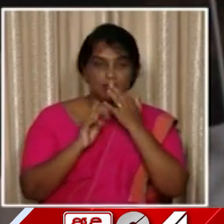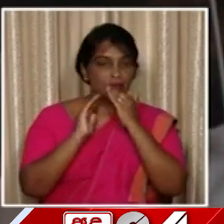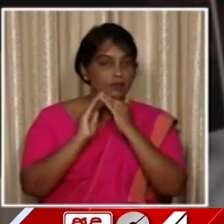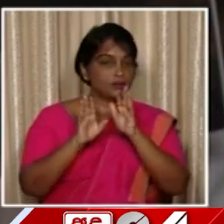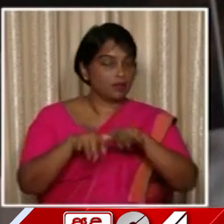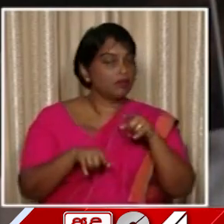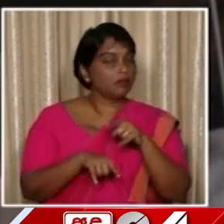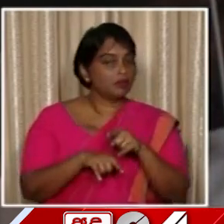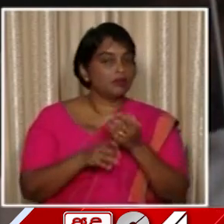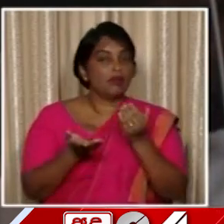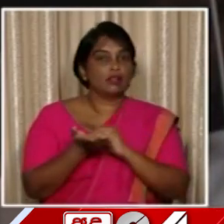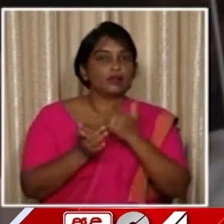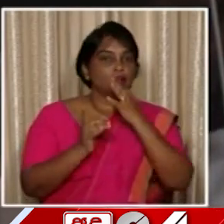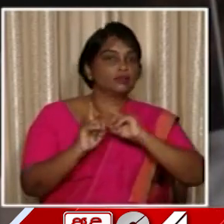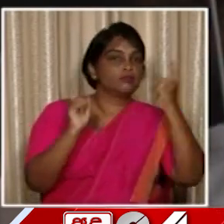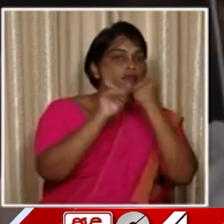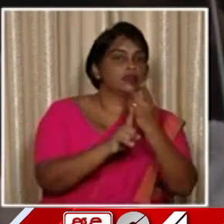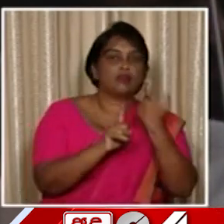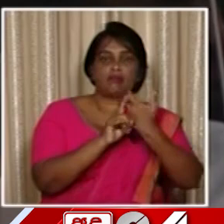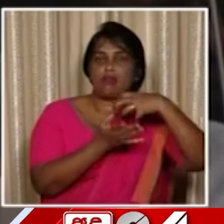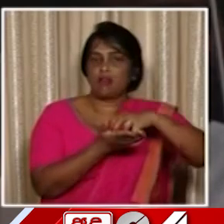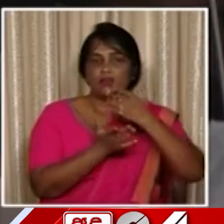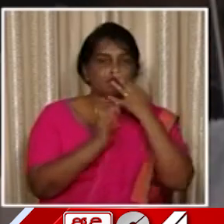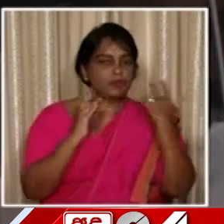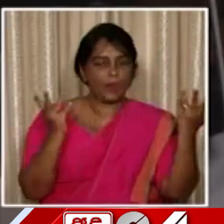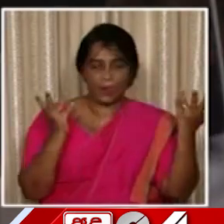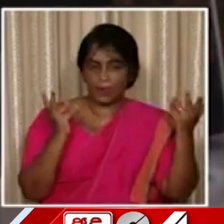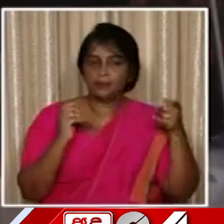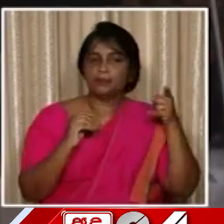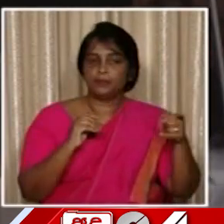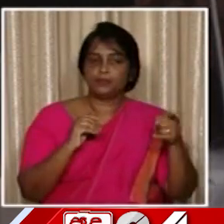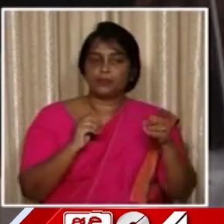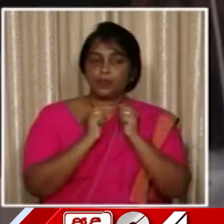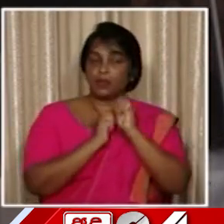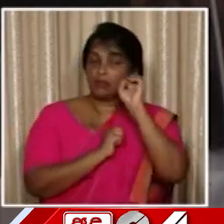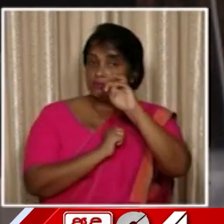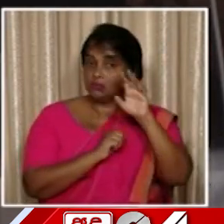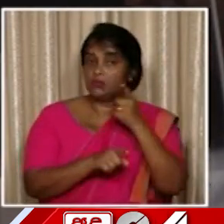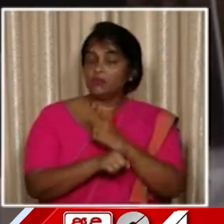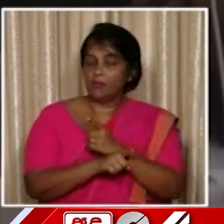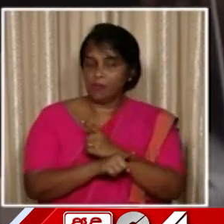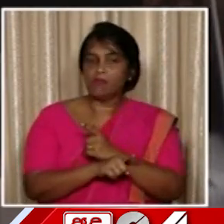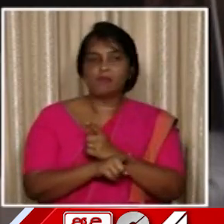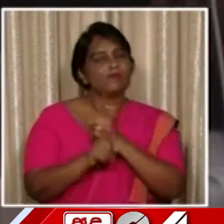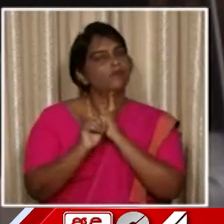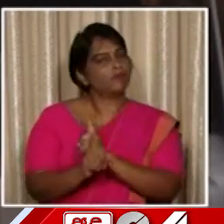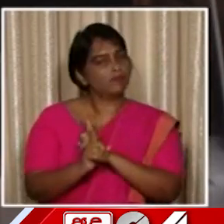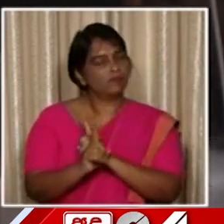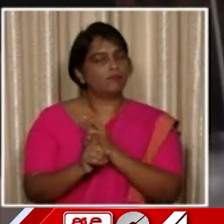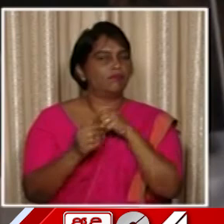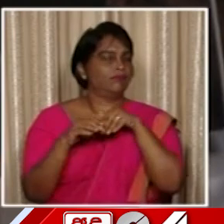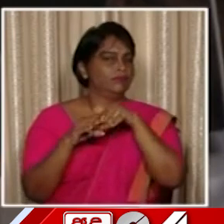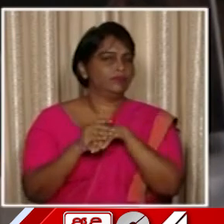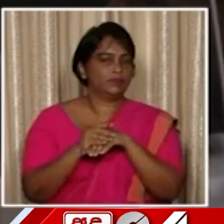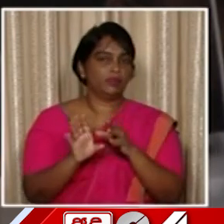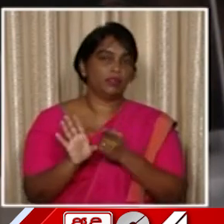අයට අය යන්න පාසලක් නැහැ ඒ කලාපය ඇතුලේ. ඉතින් අර ඒ පත්වීම් දීපු දවසේ ඉඳන් අද වෙනකන් ඒ පාසල්වල ඒ අය හිර වෙලා තියෙනවා.